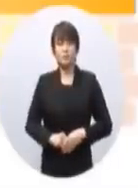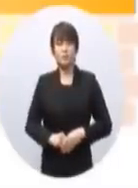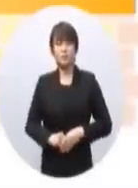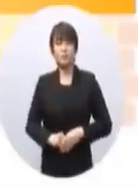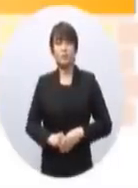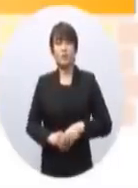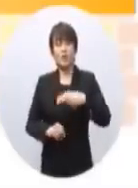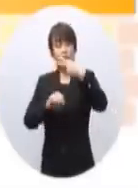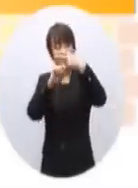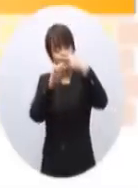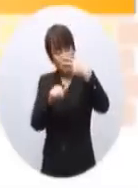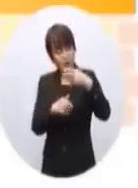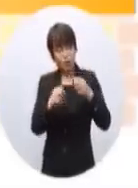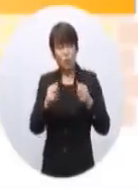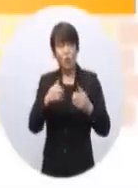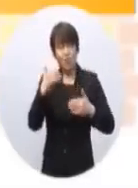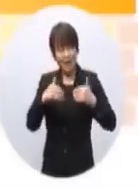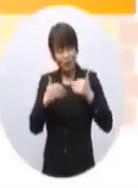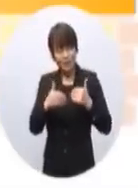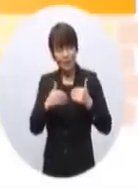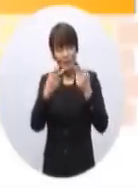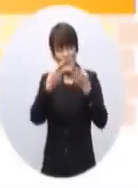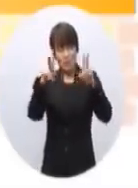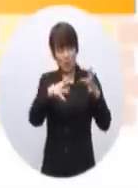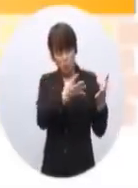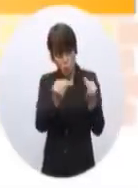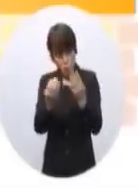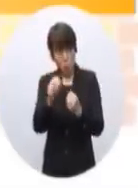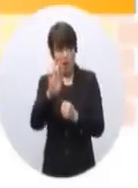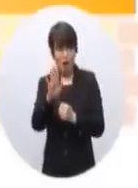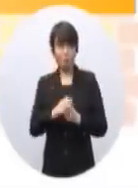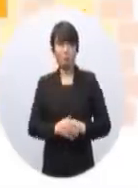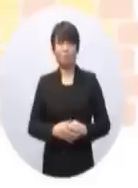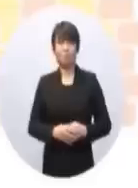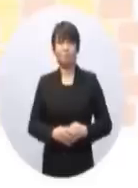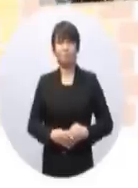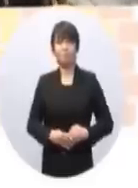2月も楽しい冬のイベントが満載ぞよ。